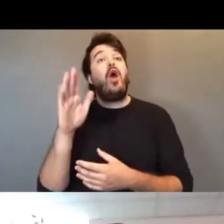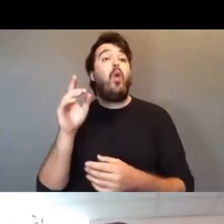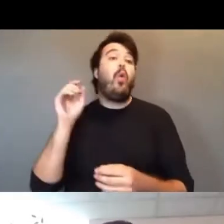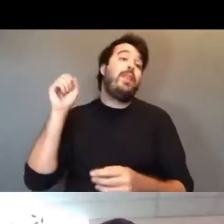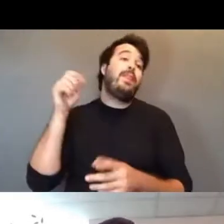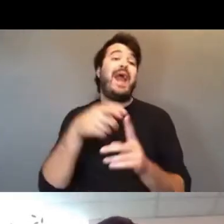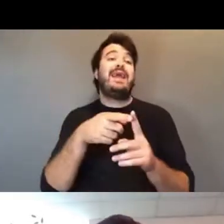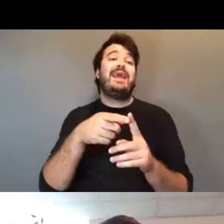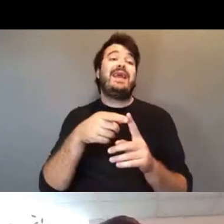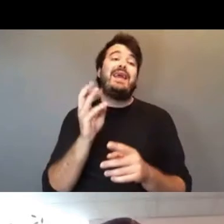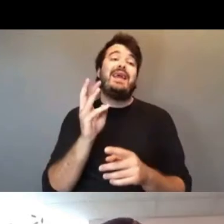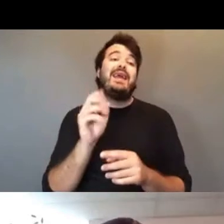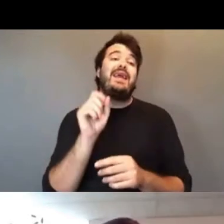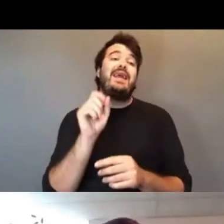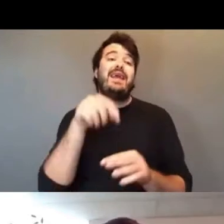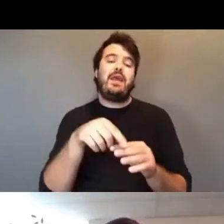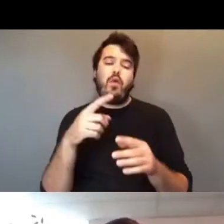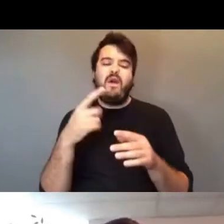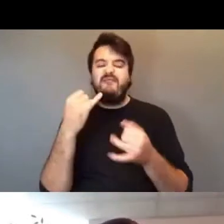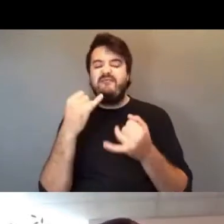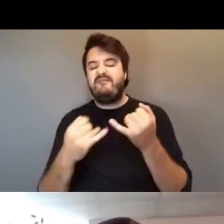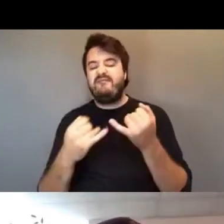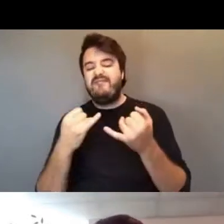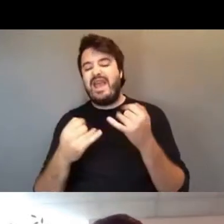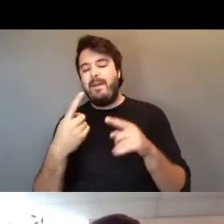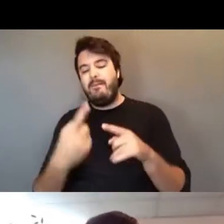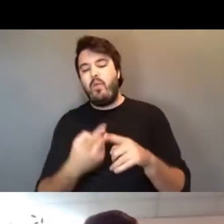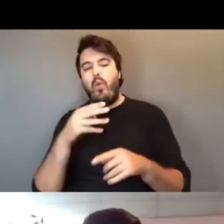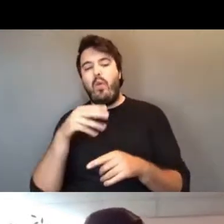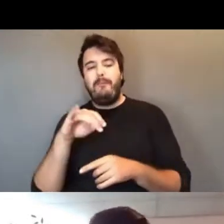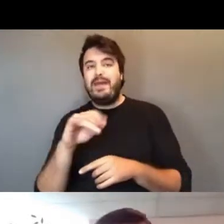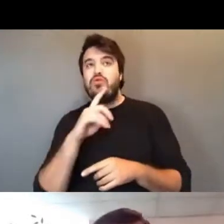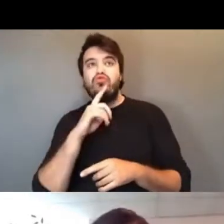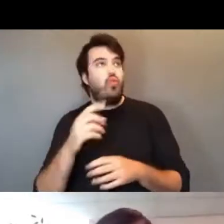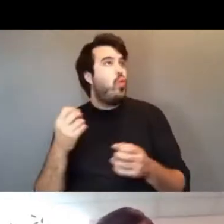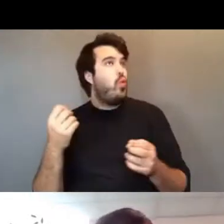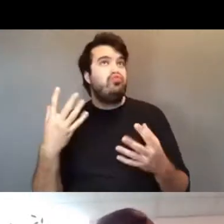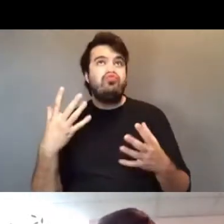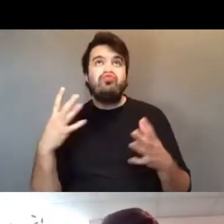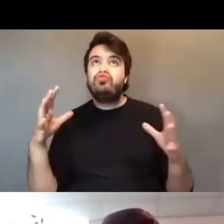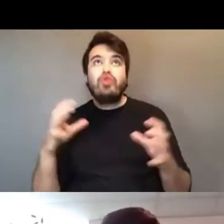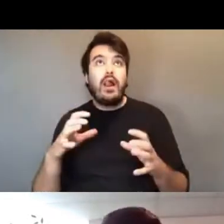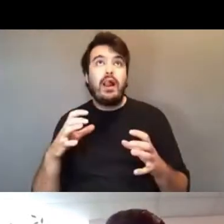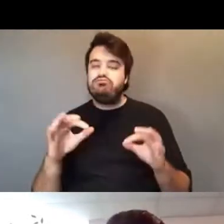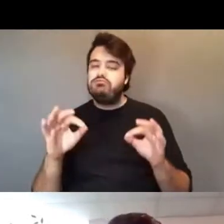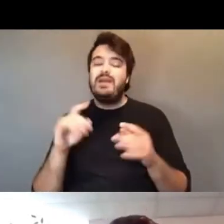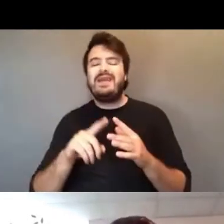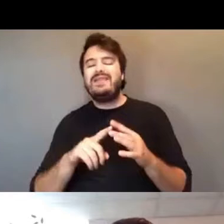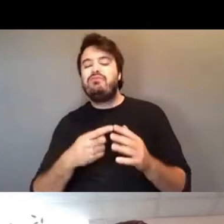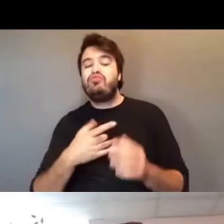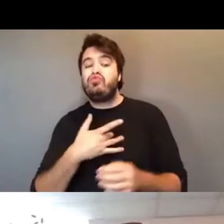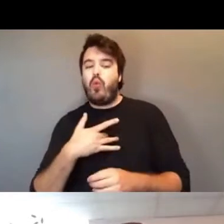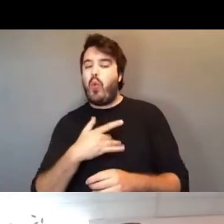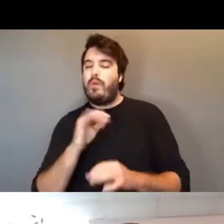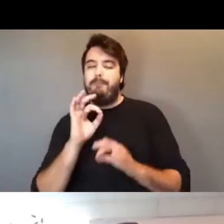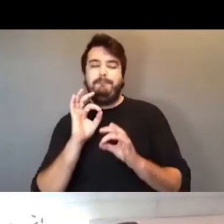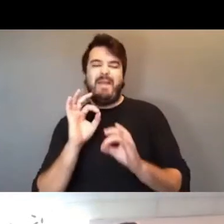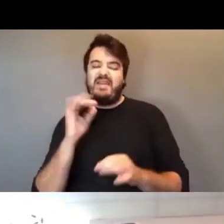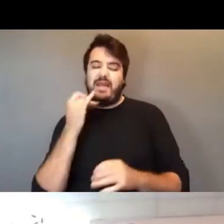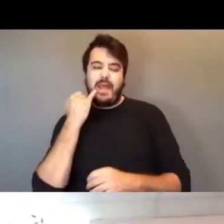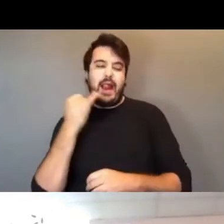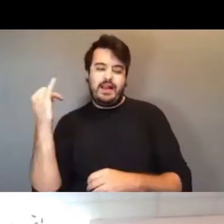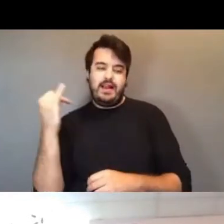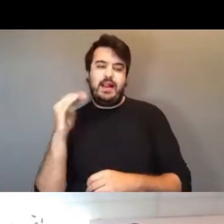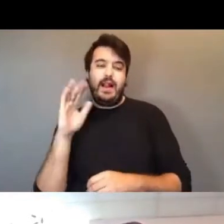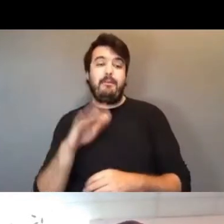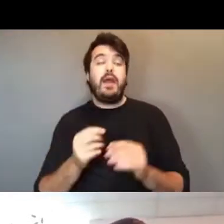à la fin mai, une fois qu'on est sûr qu'il n'y a pas un gel qui revient. Début juin, c'est idéal. Puis, la